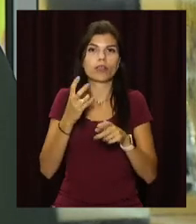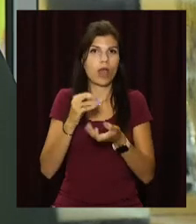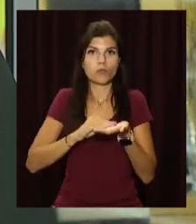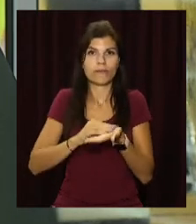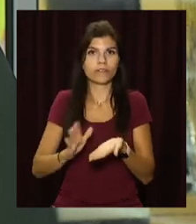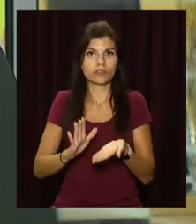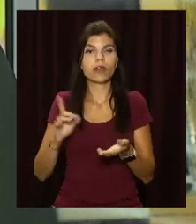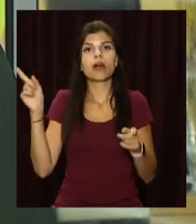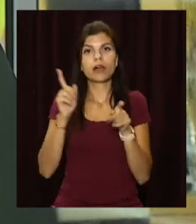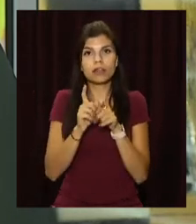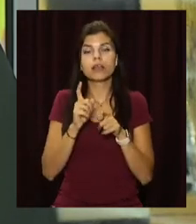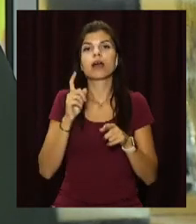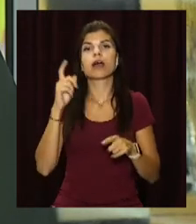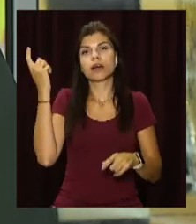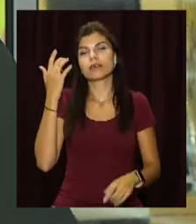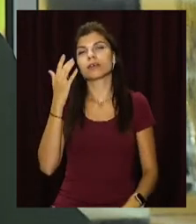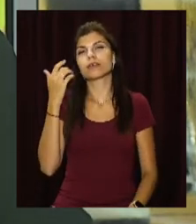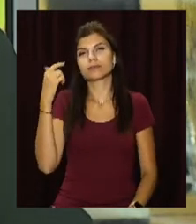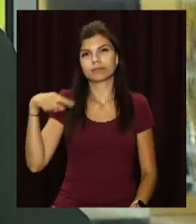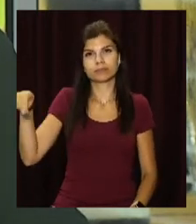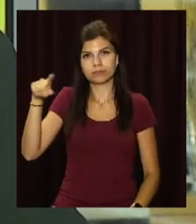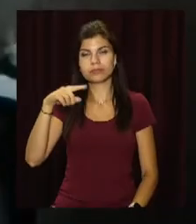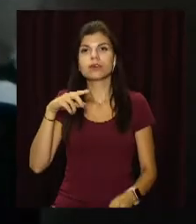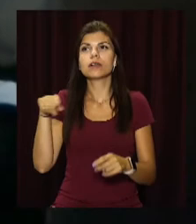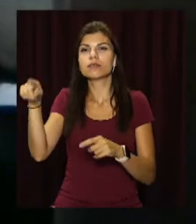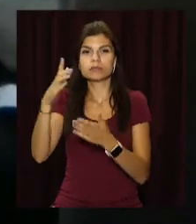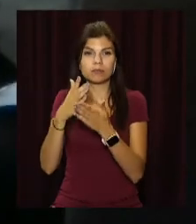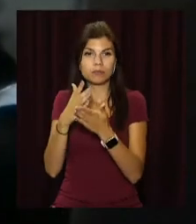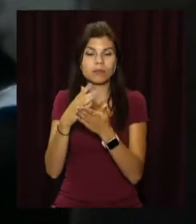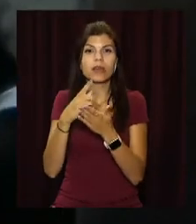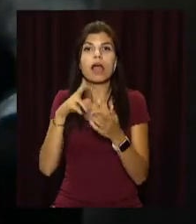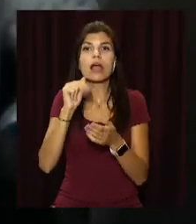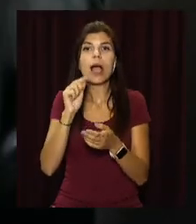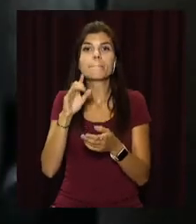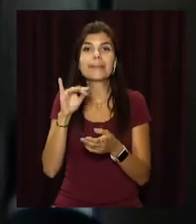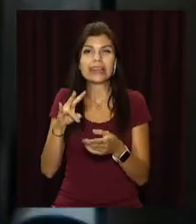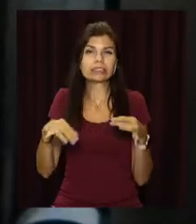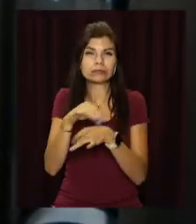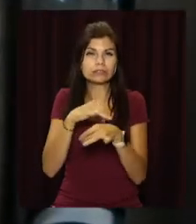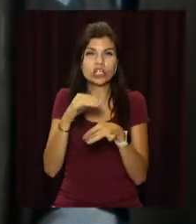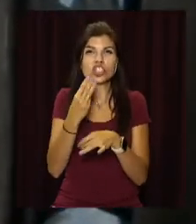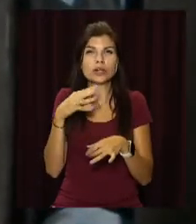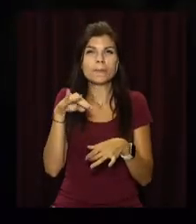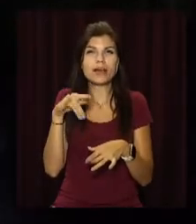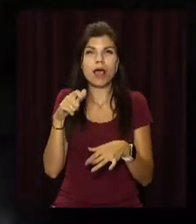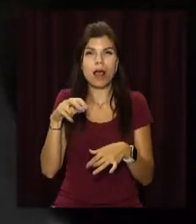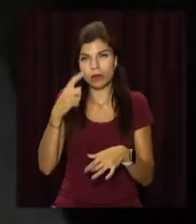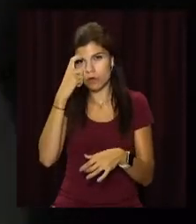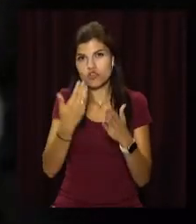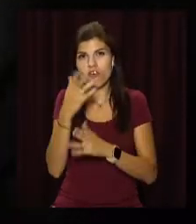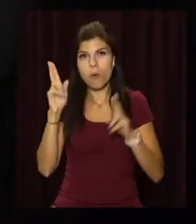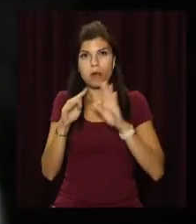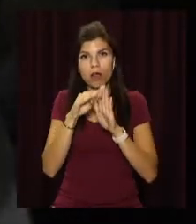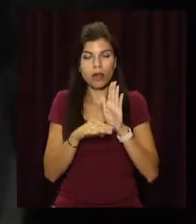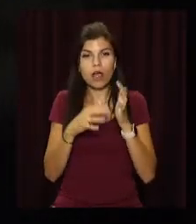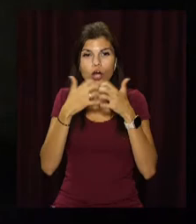поставили урядовці перед власниками та керівниками вугільних підприємств України. На засіданні Кабміну прем'єр Денис Шмигаль повідомив про нові правила